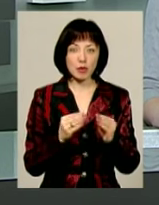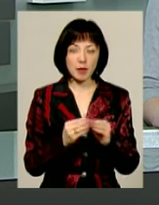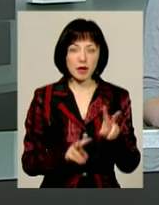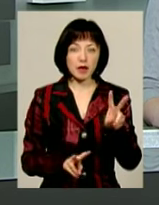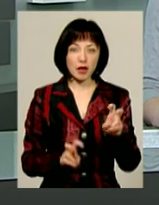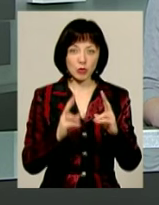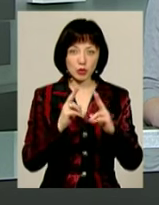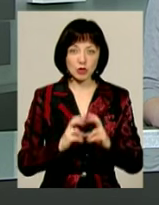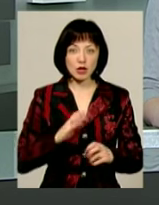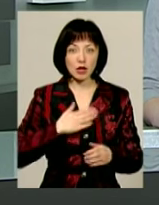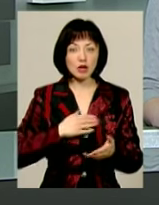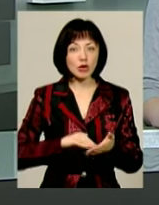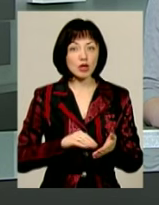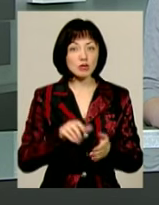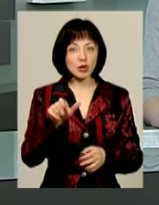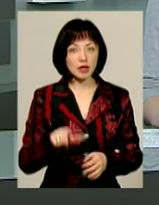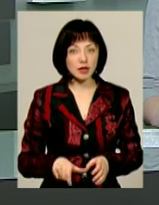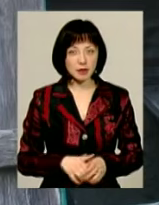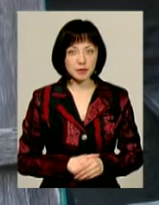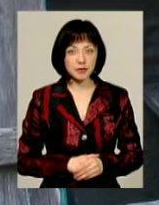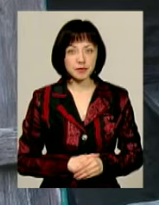Тему досліджувала Світлана Русіна.